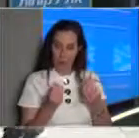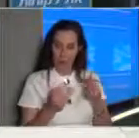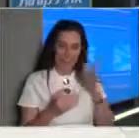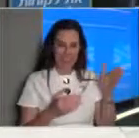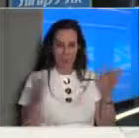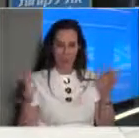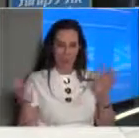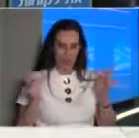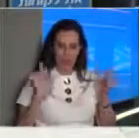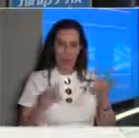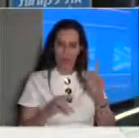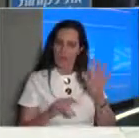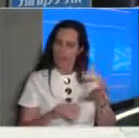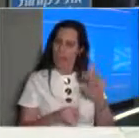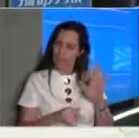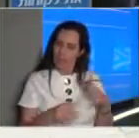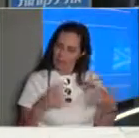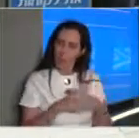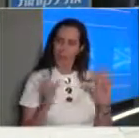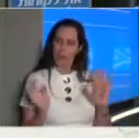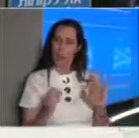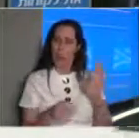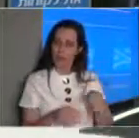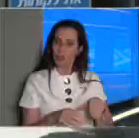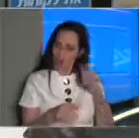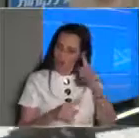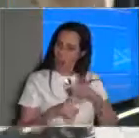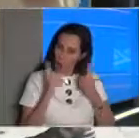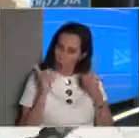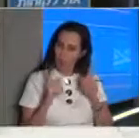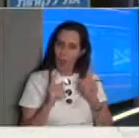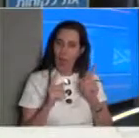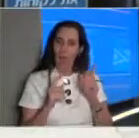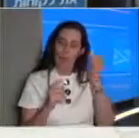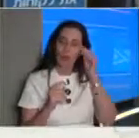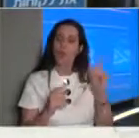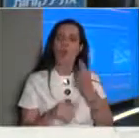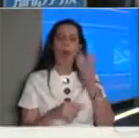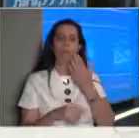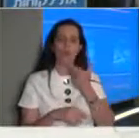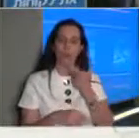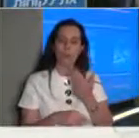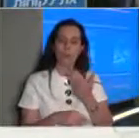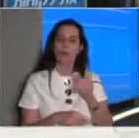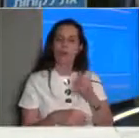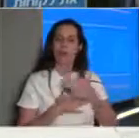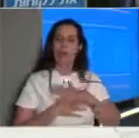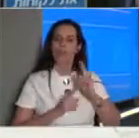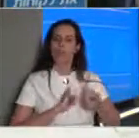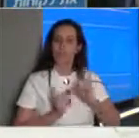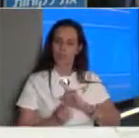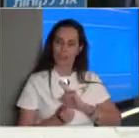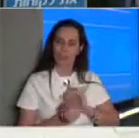קיצונים שכל אחד נגד השני, אבל גם צריך שיהיו ייחודים. אפילו שיש מחלוקות בין אחד לשני, אבל נזכור שכולם יהודים וצריכים לאהוב אחד את השני.